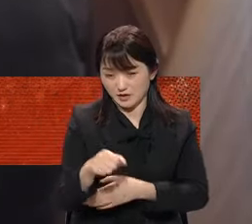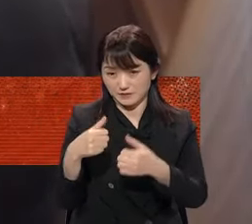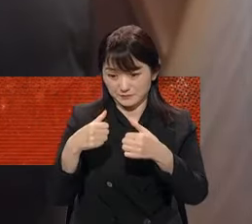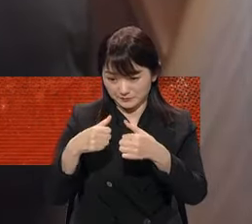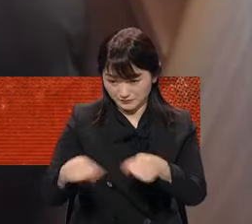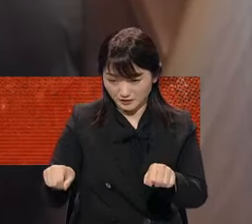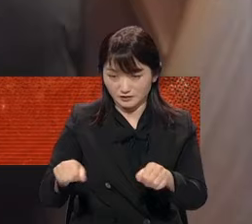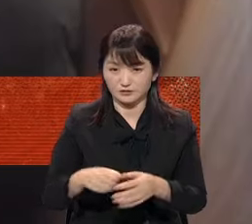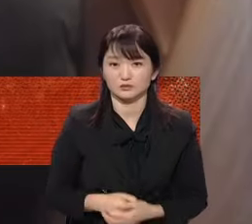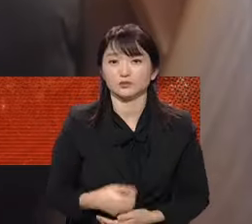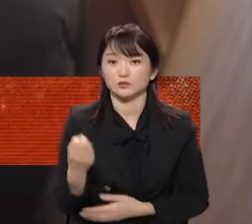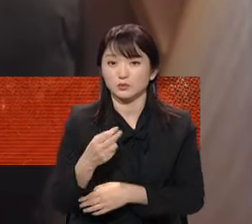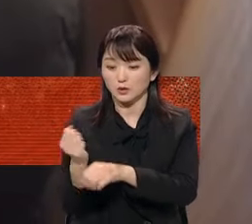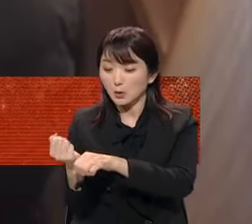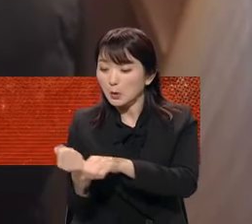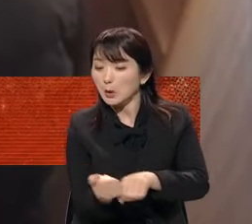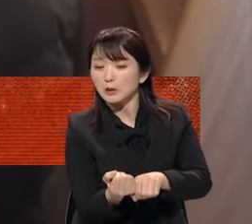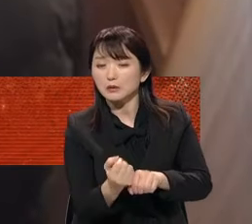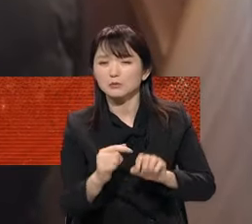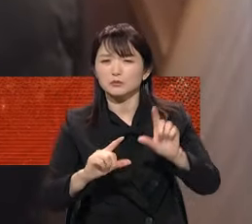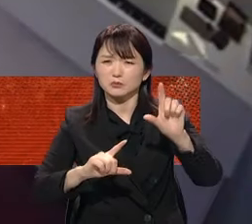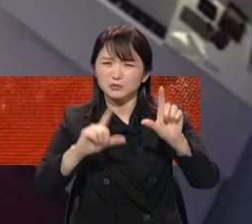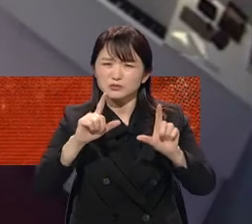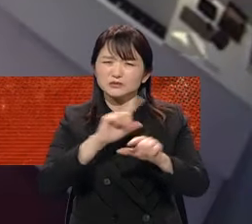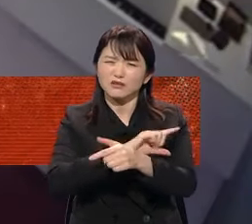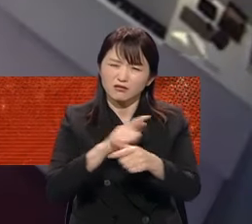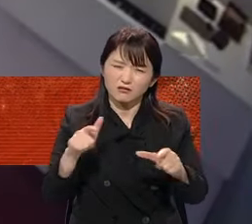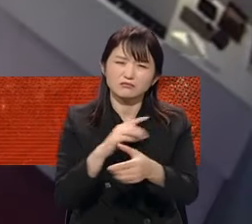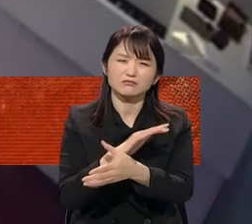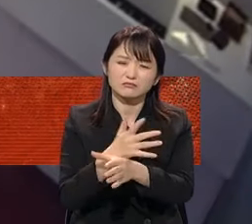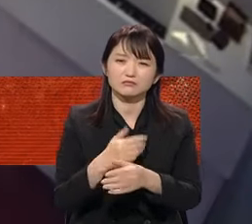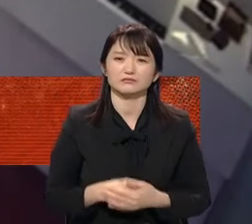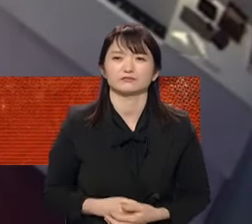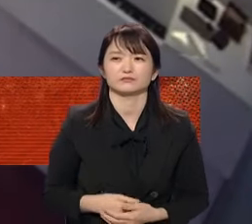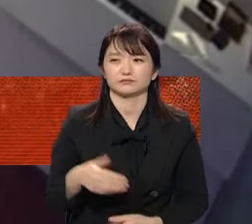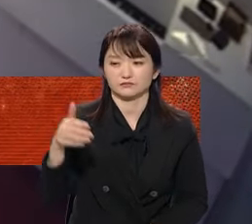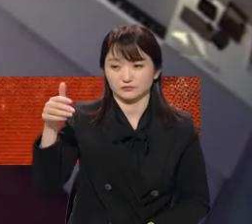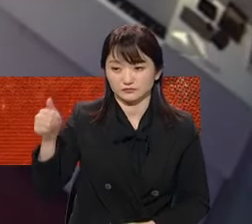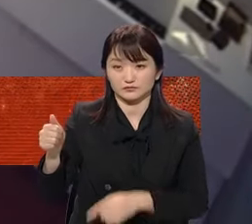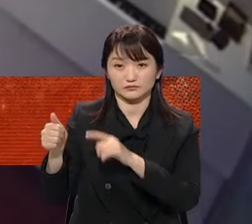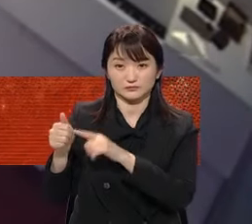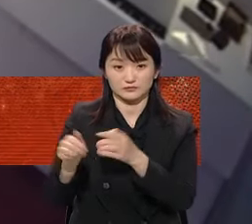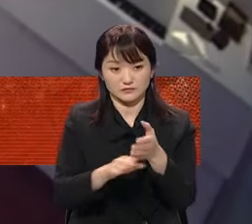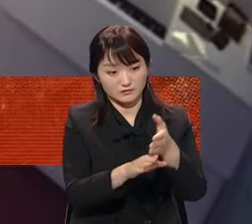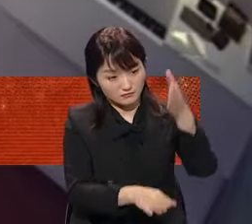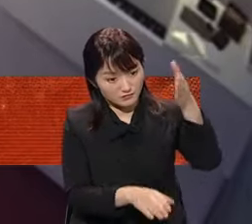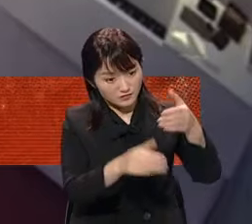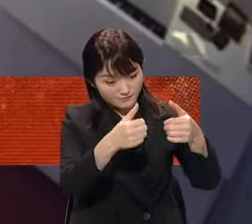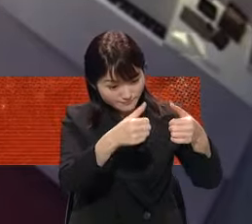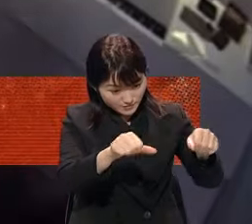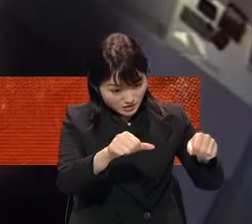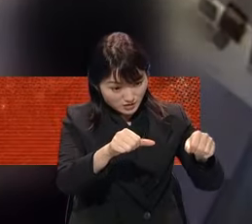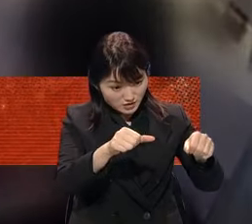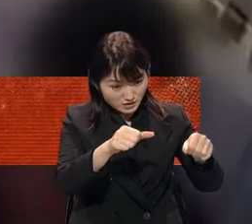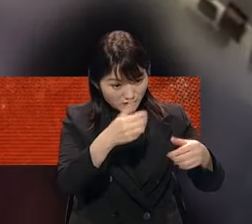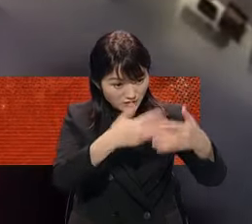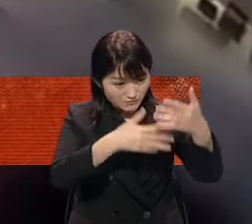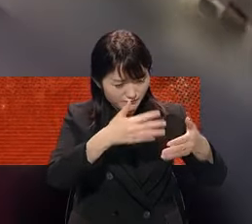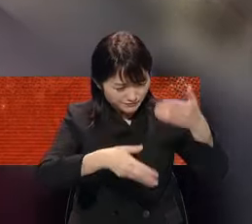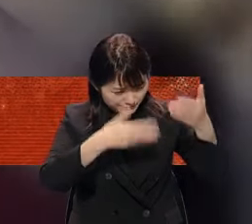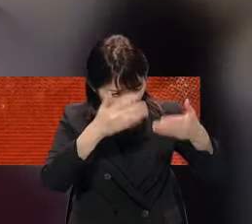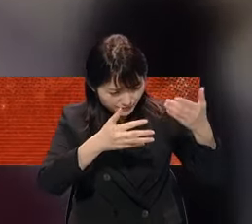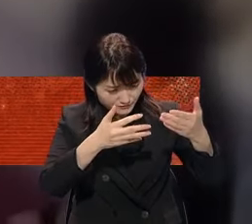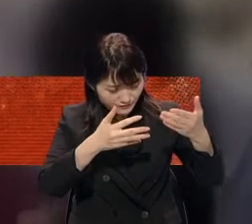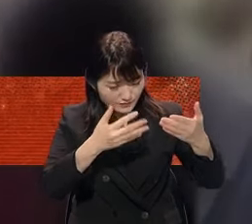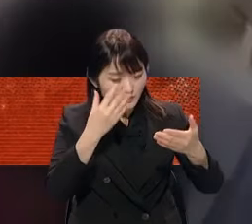골프 치는 시늉까지 하고 온갖 장난은 다 쳤는데 그 업주가 매장 벽이 파손된 걸 보고 CCTV 돌려본 상태에서 저 모습을